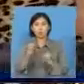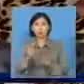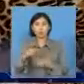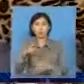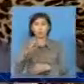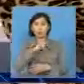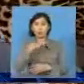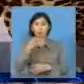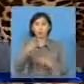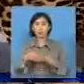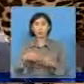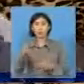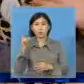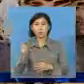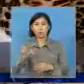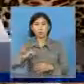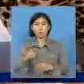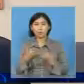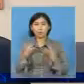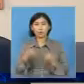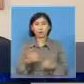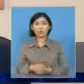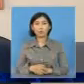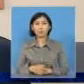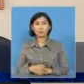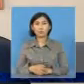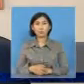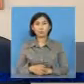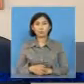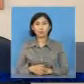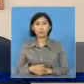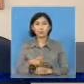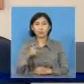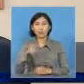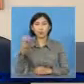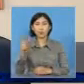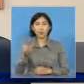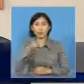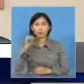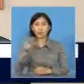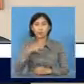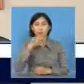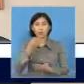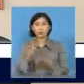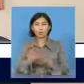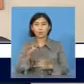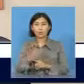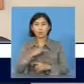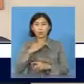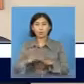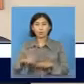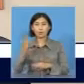Өз ісіне жауапты тәжірибелі маманды әріптестері құрметтейді. Бұл кісінің жастарға берер үлгісі өте көп. Біздің қоғам